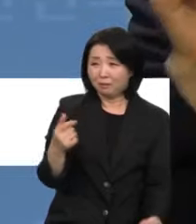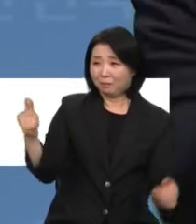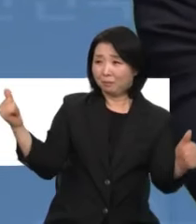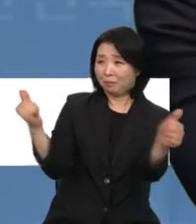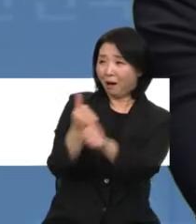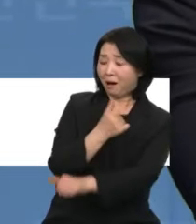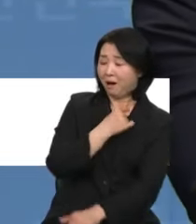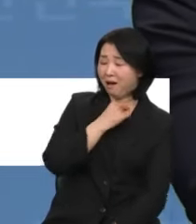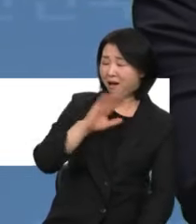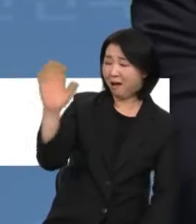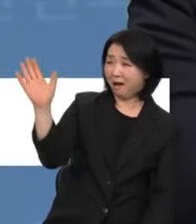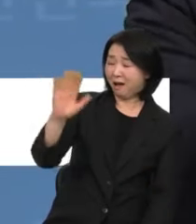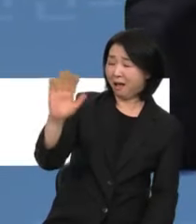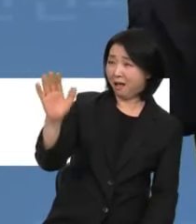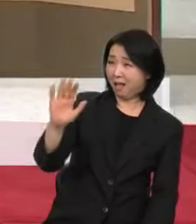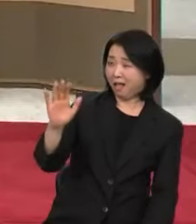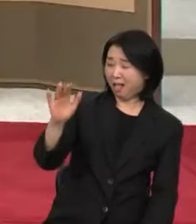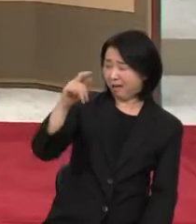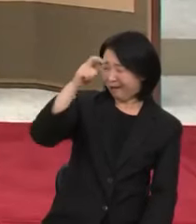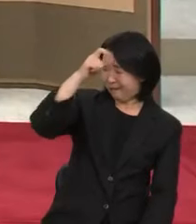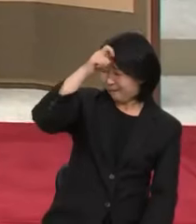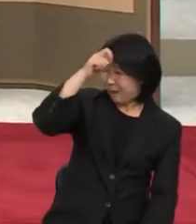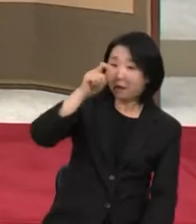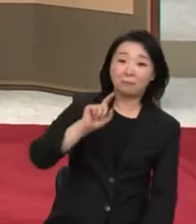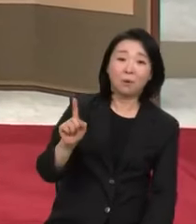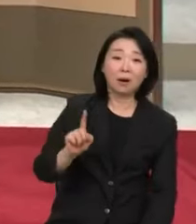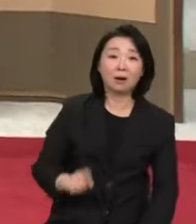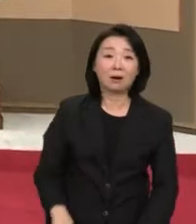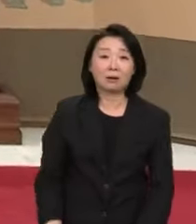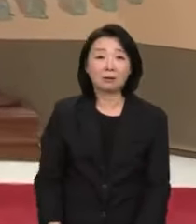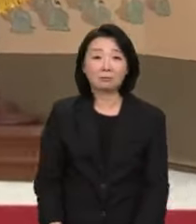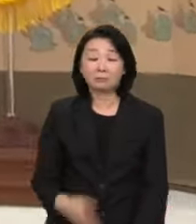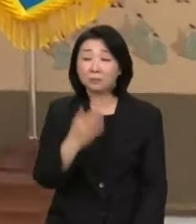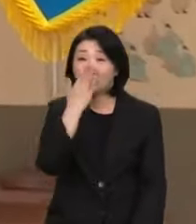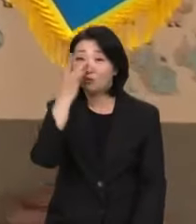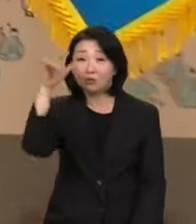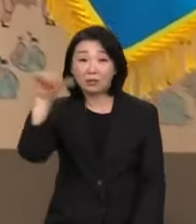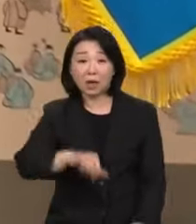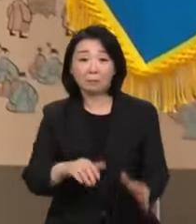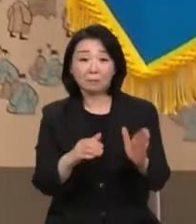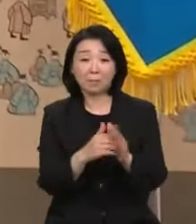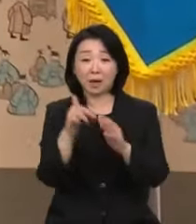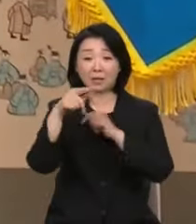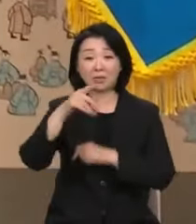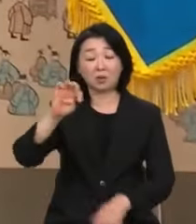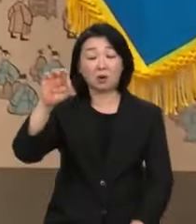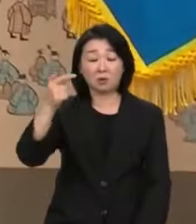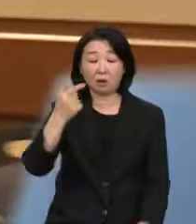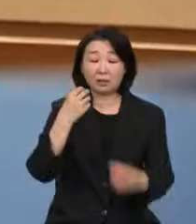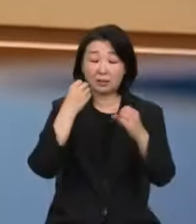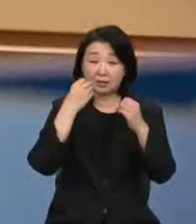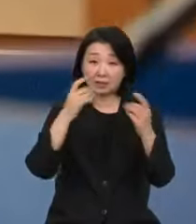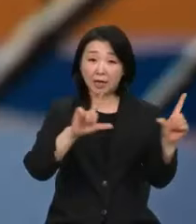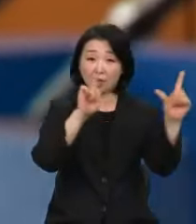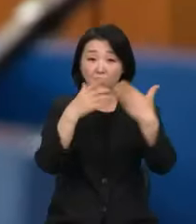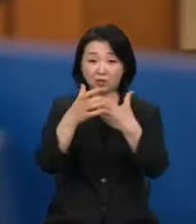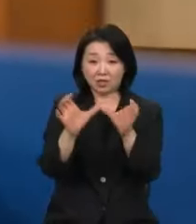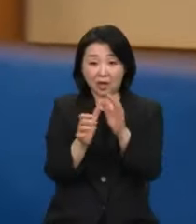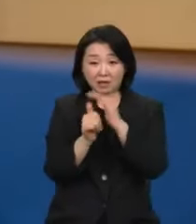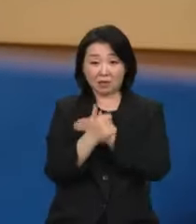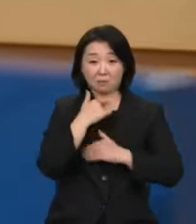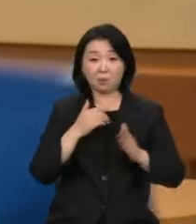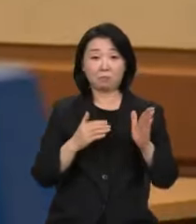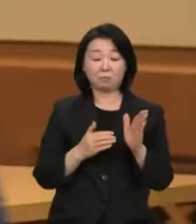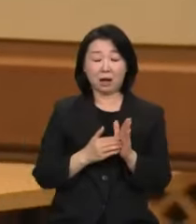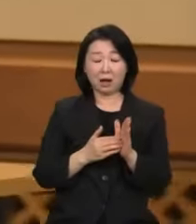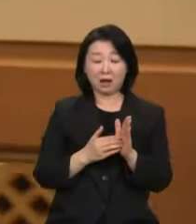기대하지 말라는 엄포입니까? 전남 순천에서 낙선한 이정현 전 새누리당 대표도 최근 추가로 비서실장